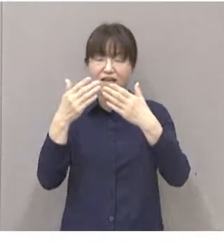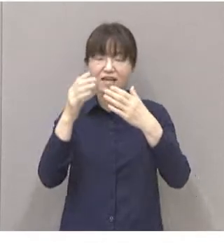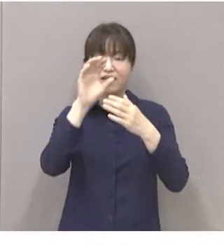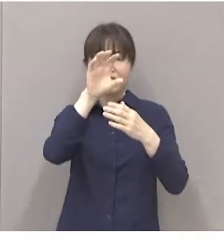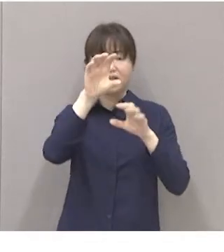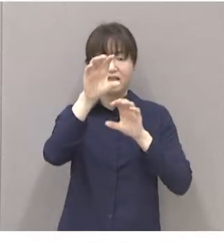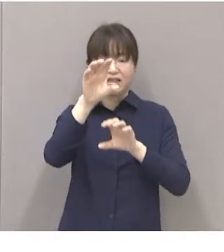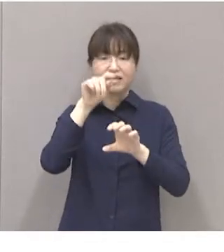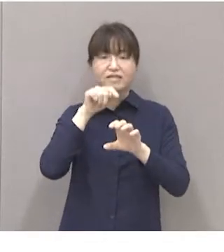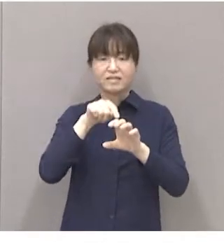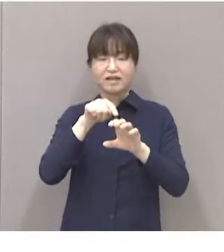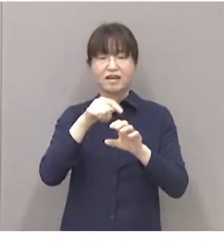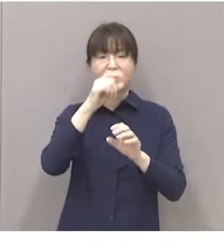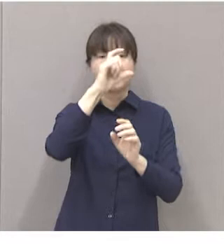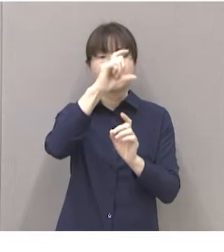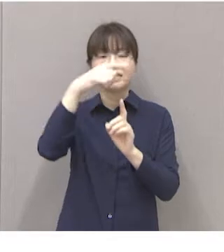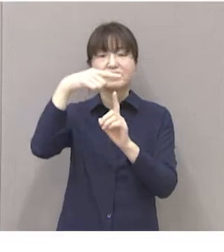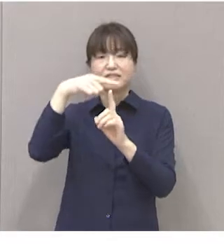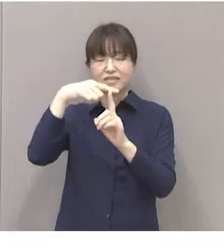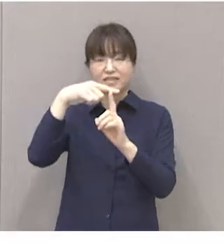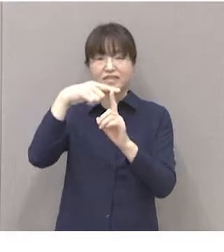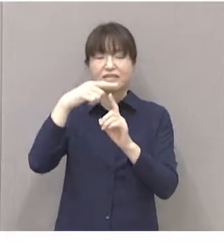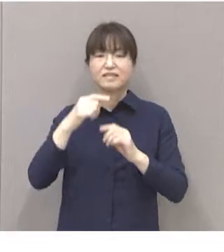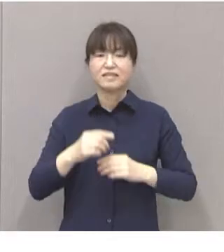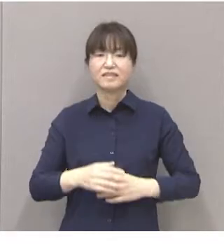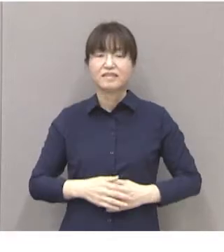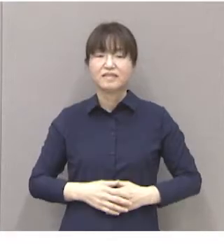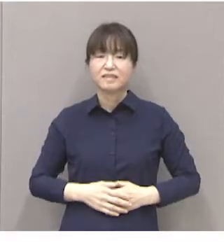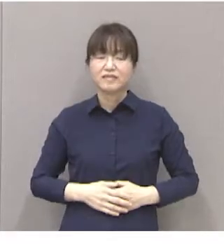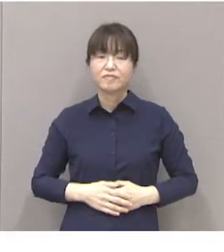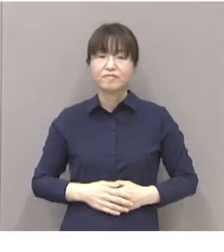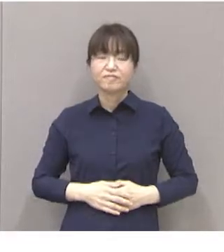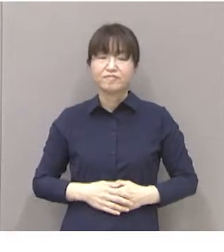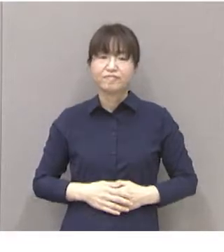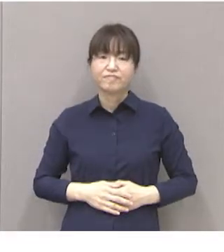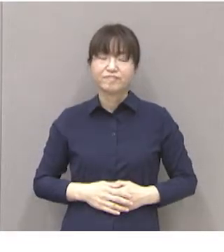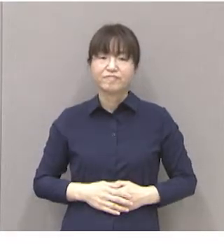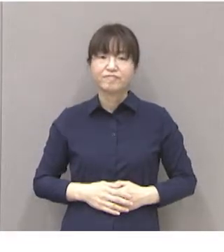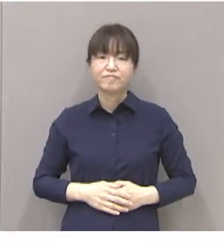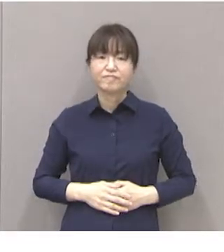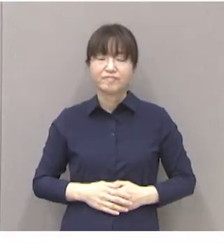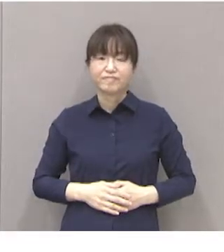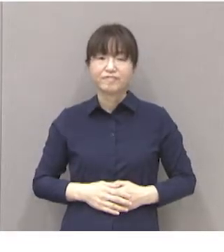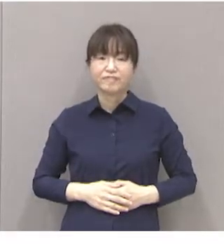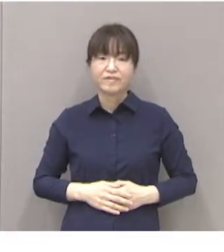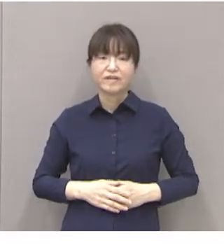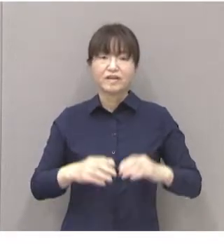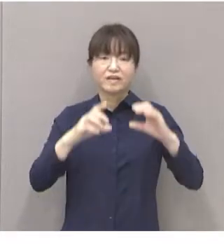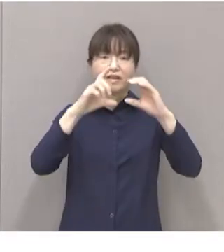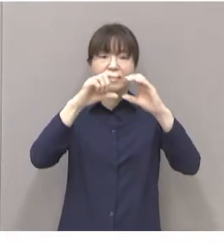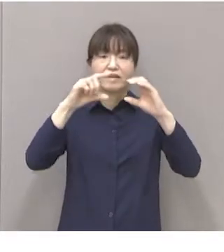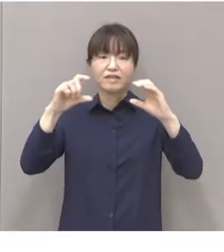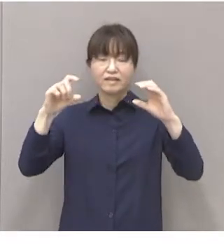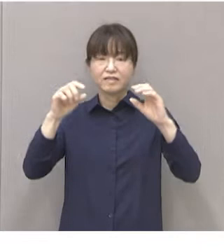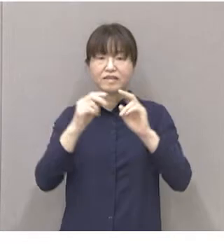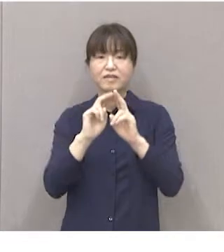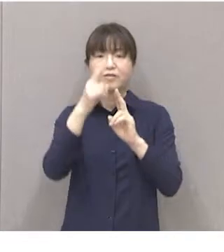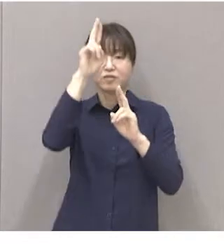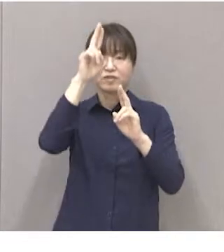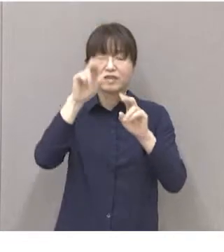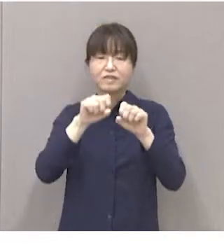下にあの ct の写真が載ってますでまあこの正常な細胞の遺伝子に傷がつくと